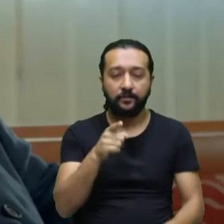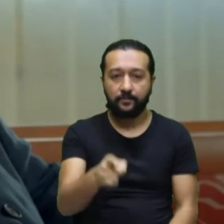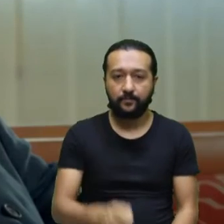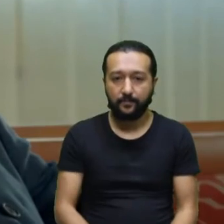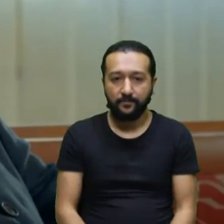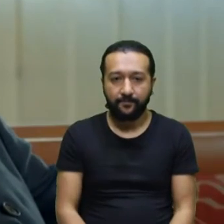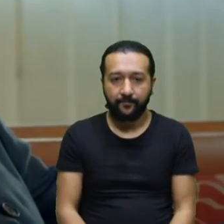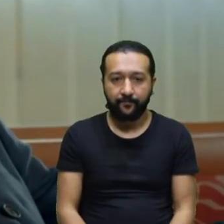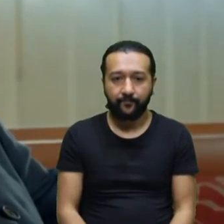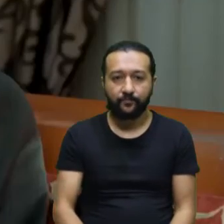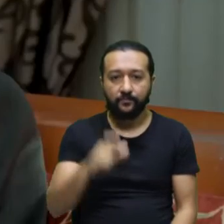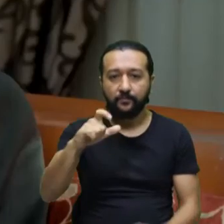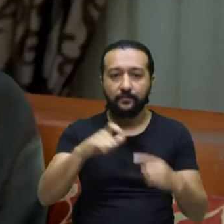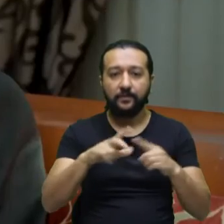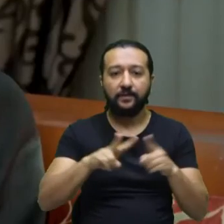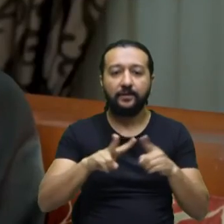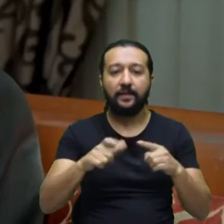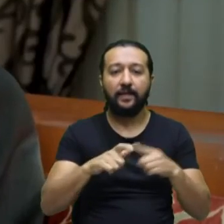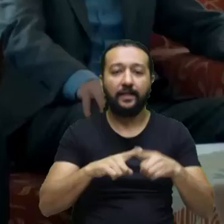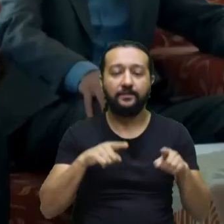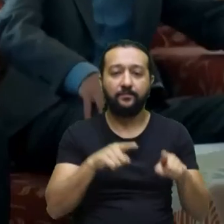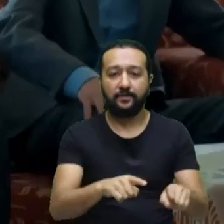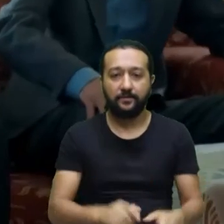peşindesin? Cennetin.